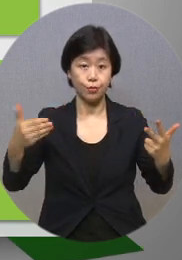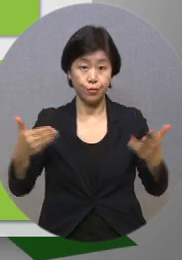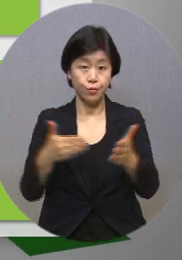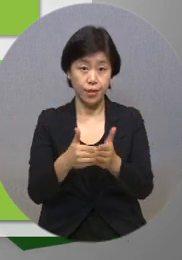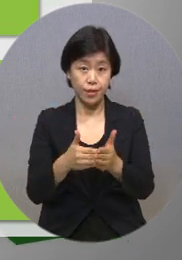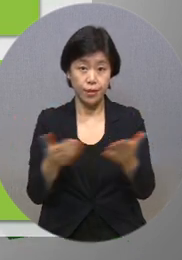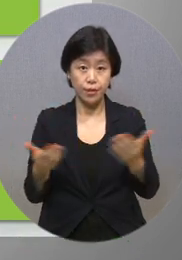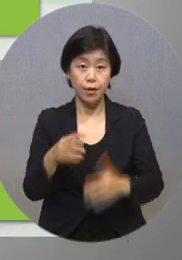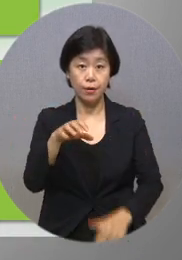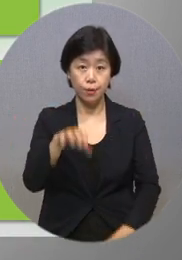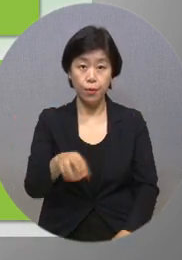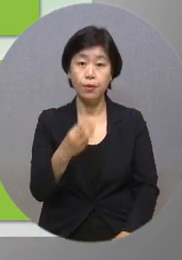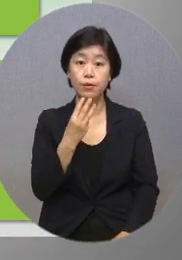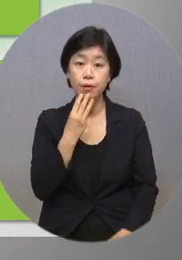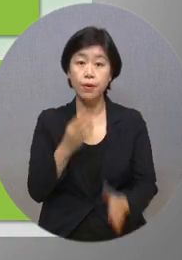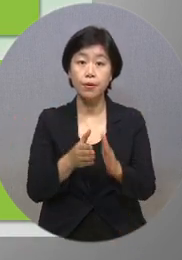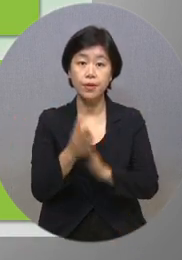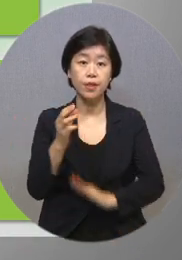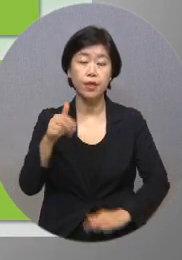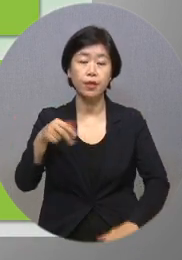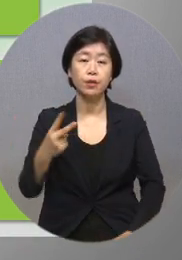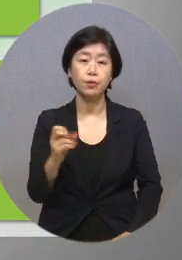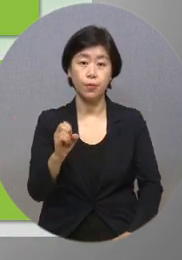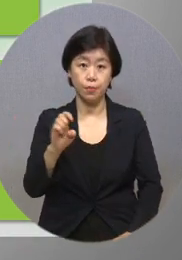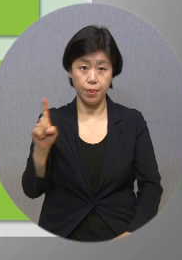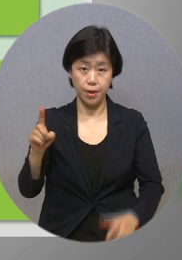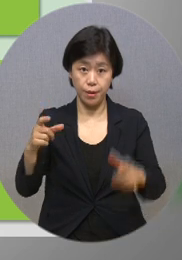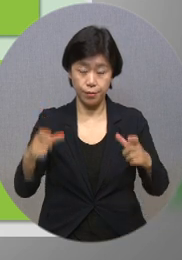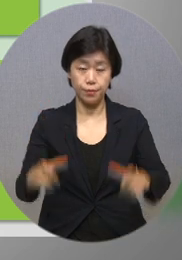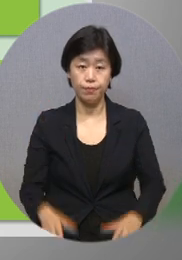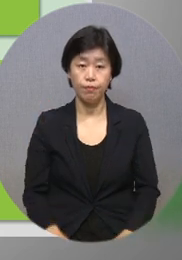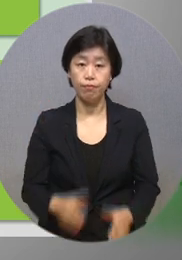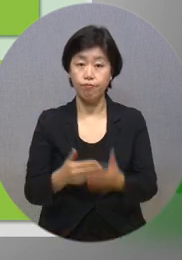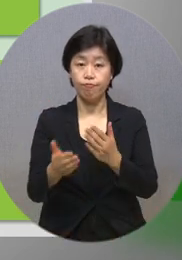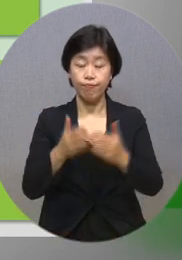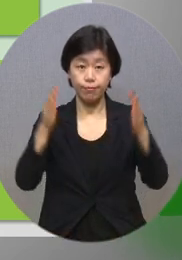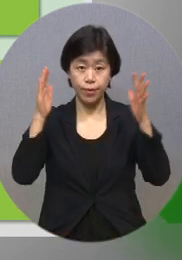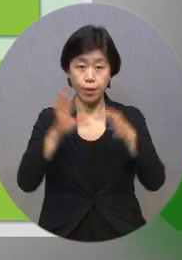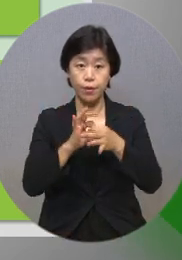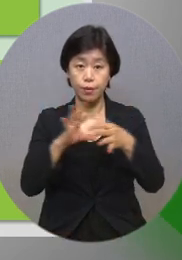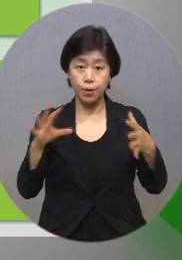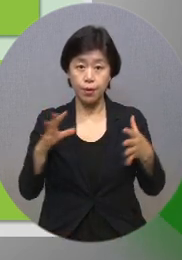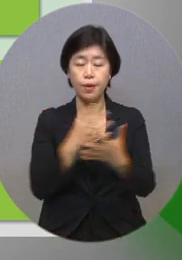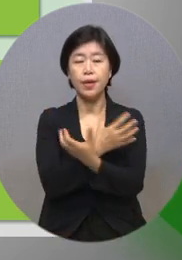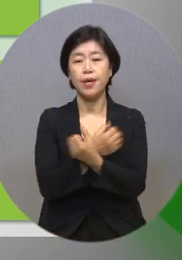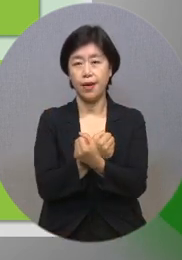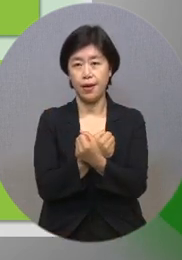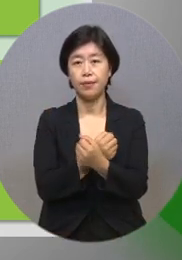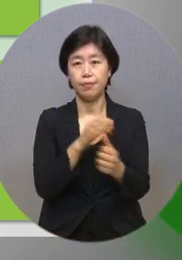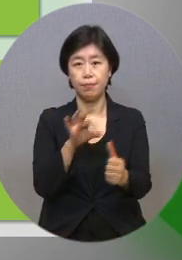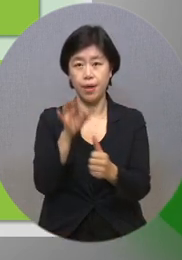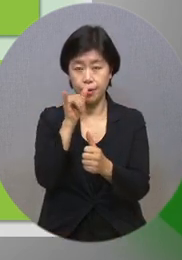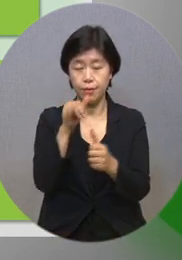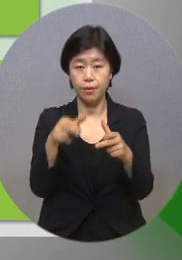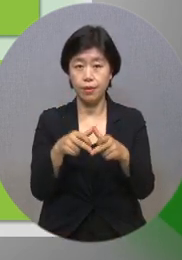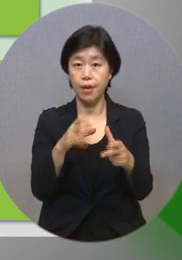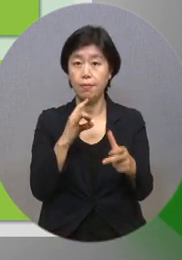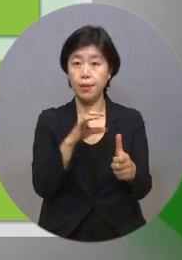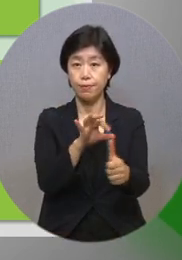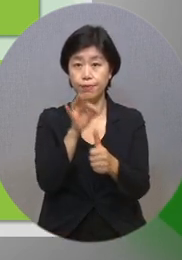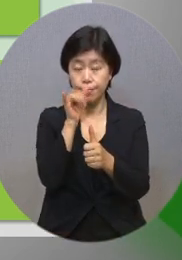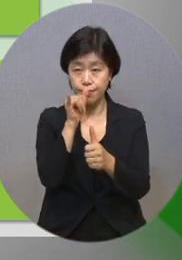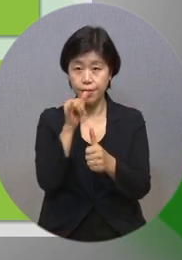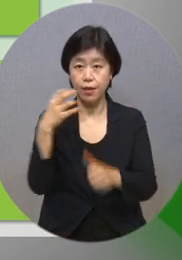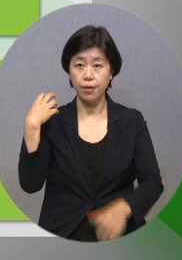서울특별시 송파구입니다. 경력과 학력은 무관하며 계약직을 채용합니다. 장애인만 채용하며 담당